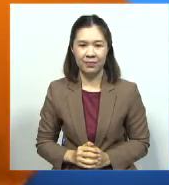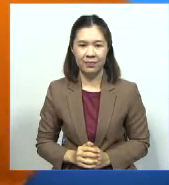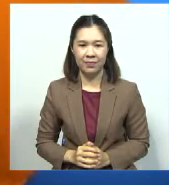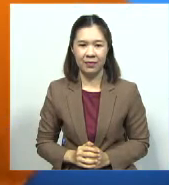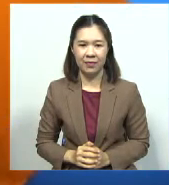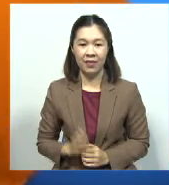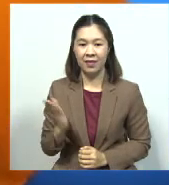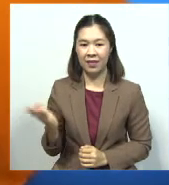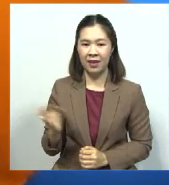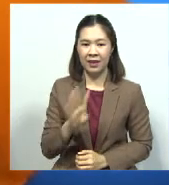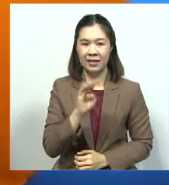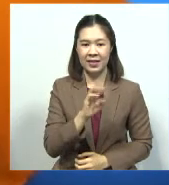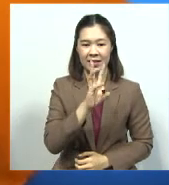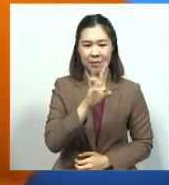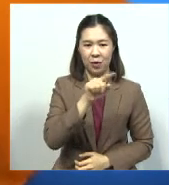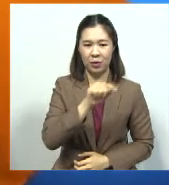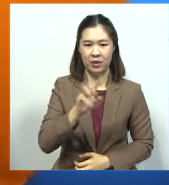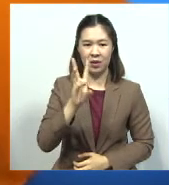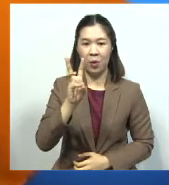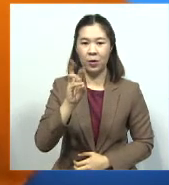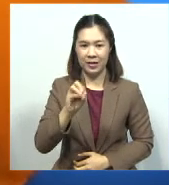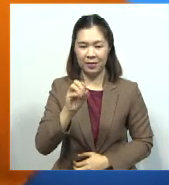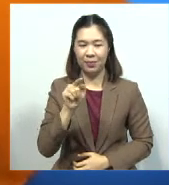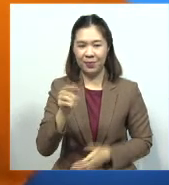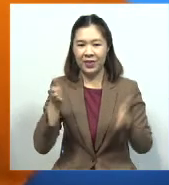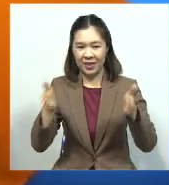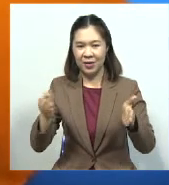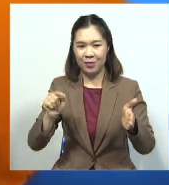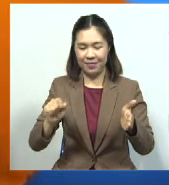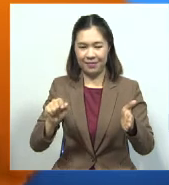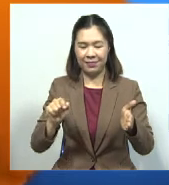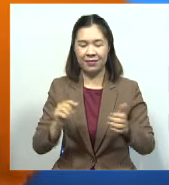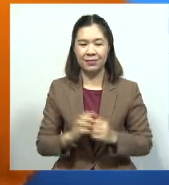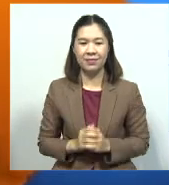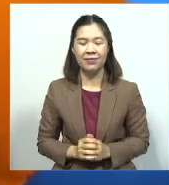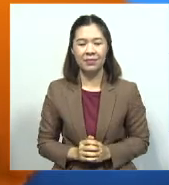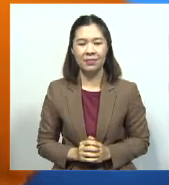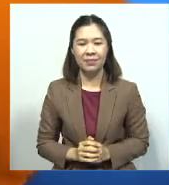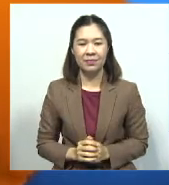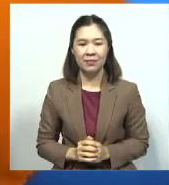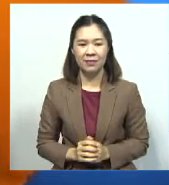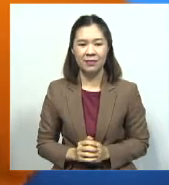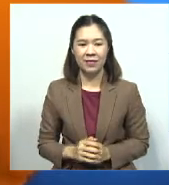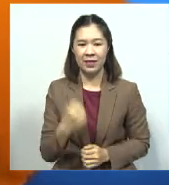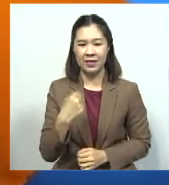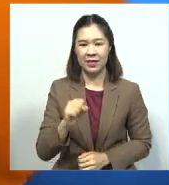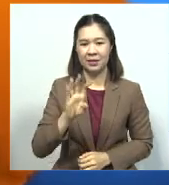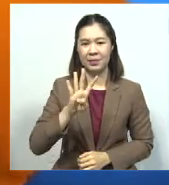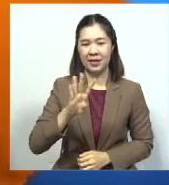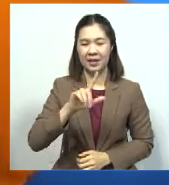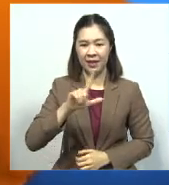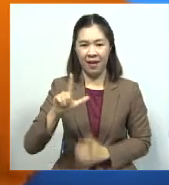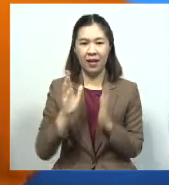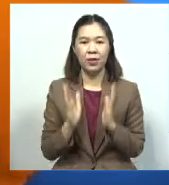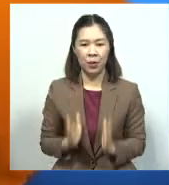เสกสม46ถึง60ปีย ังไม่ถึง ยังไม่ถึง ครับยังไม่ถึง 46ถึง60ปีนี่14ล้านคน